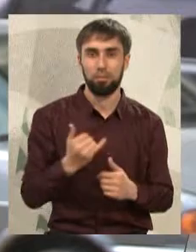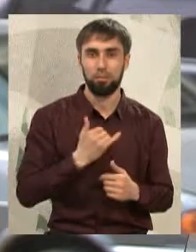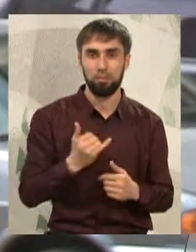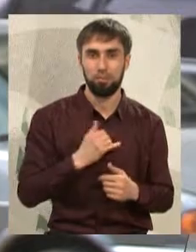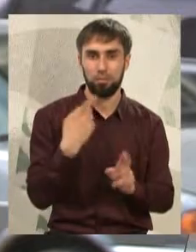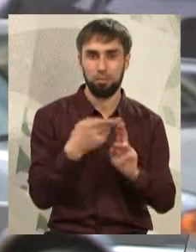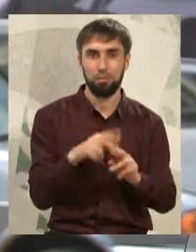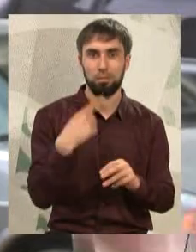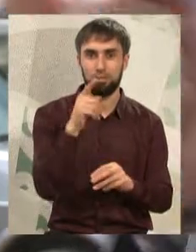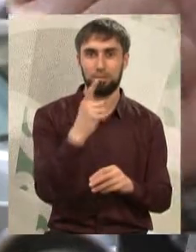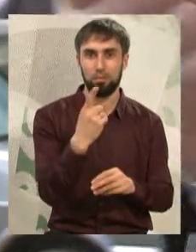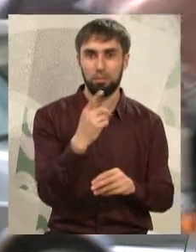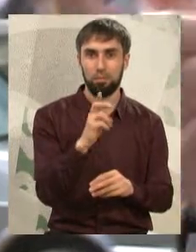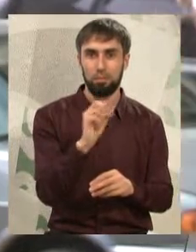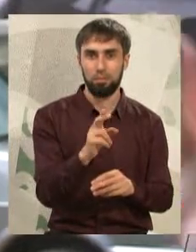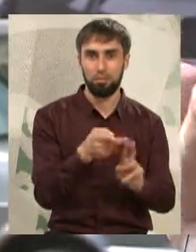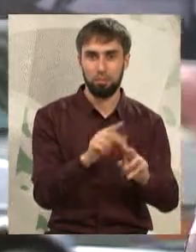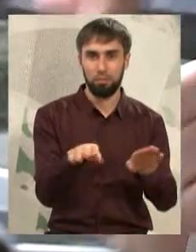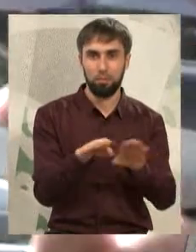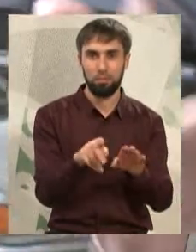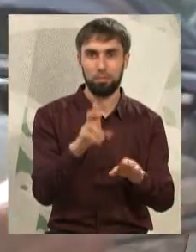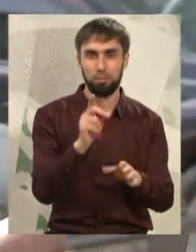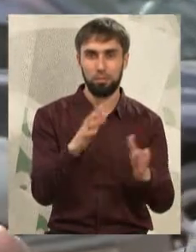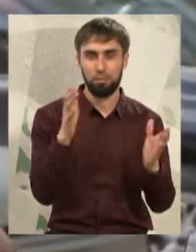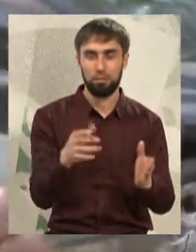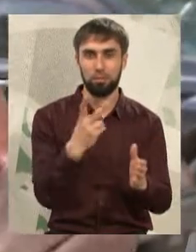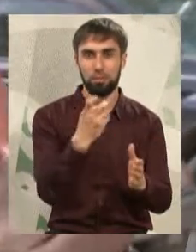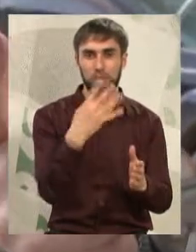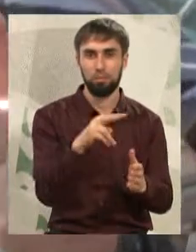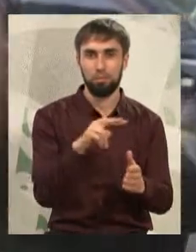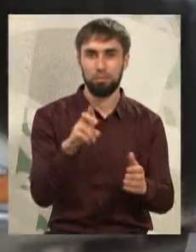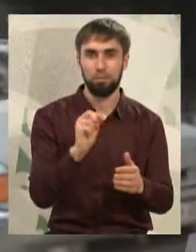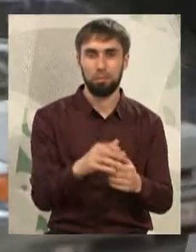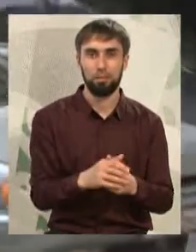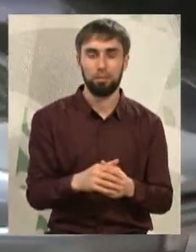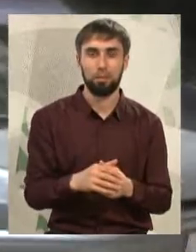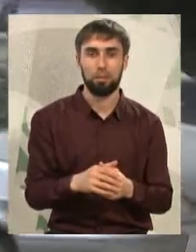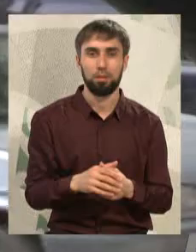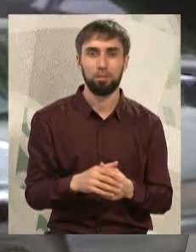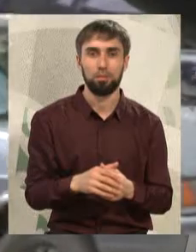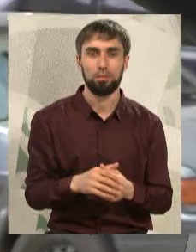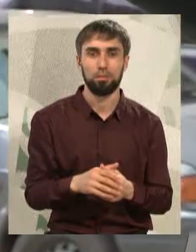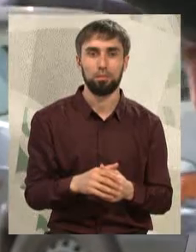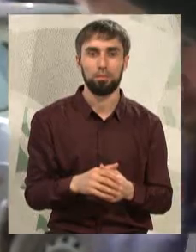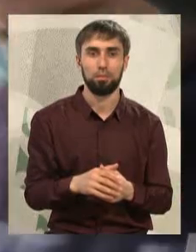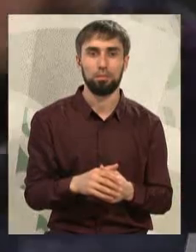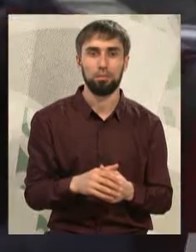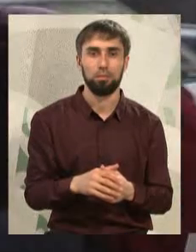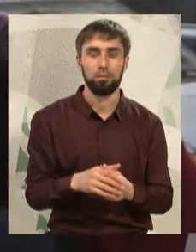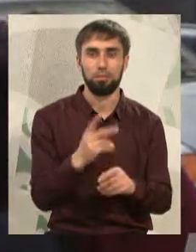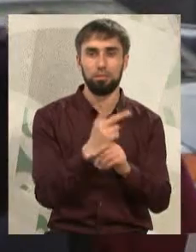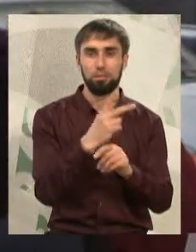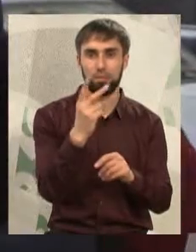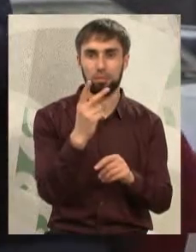же предлагают вывоз одного, того же самого, одного 240-литрового бака, вывоз 2 раза